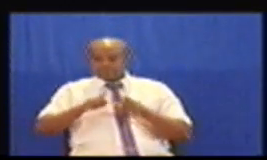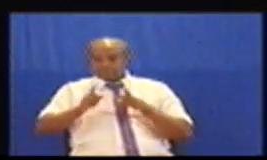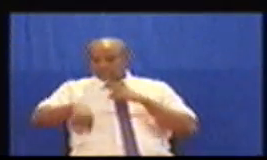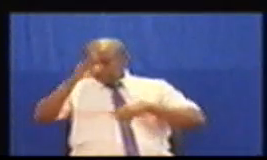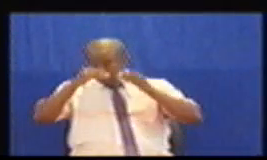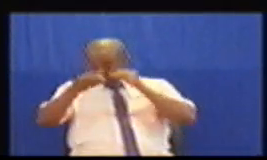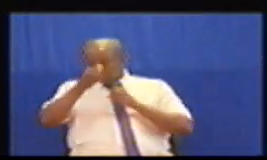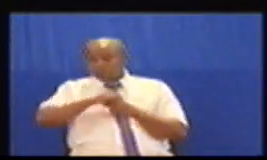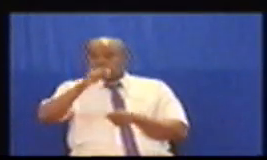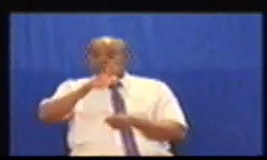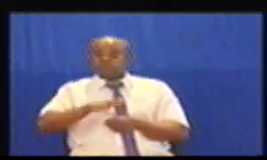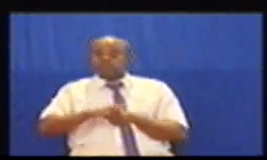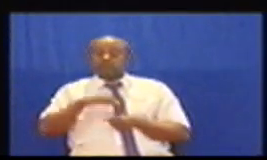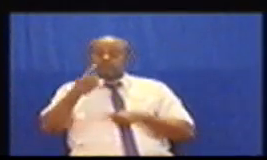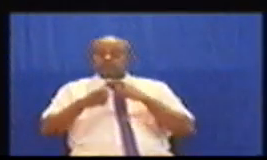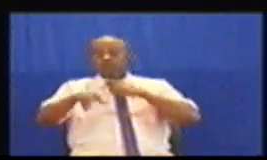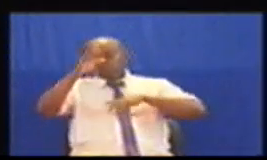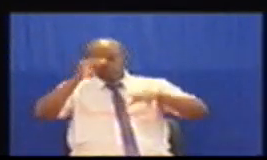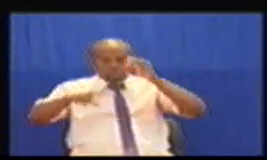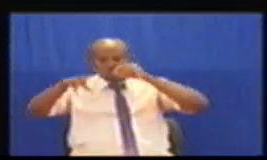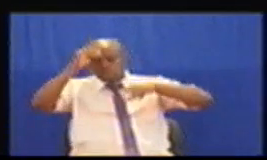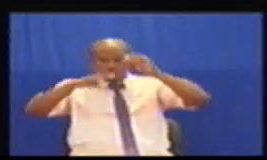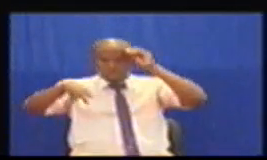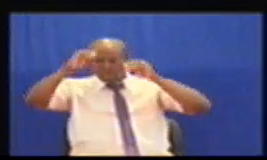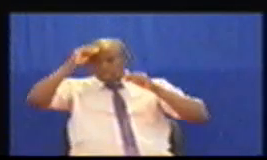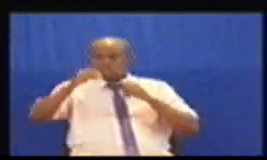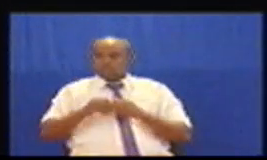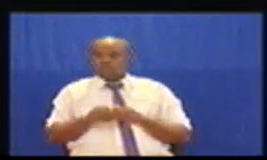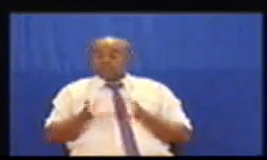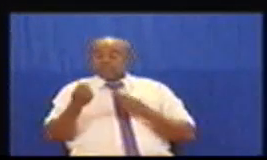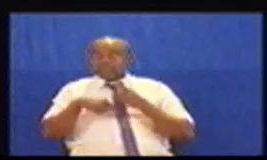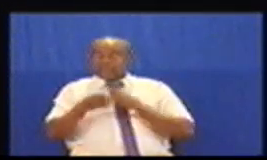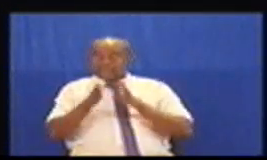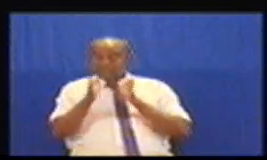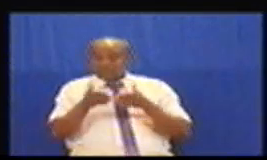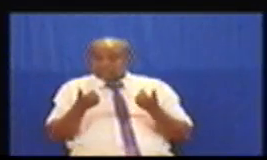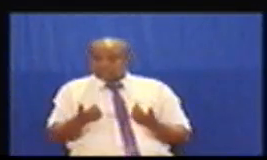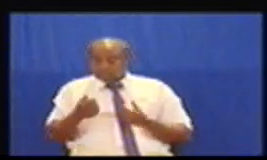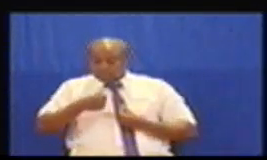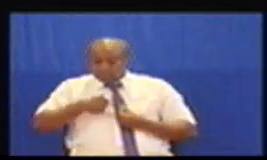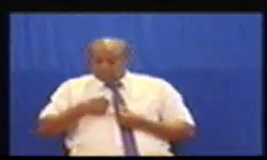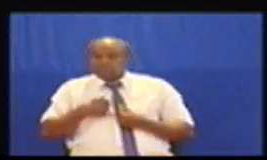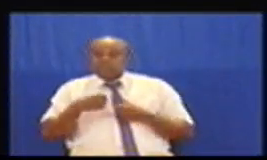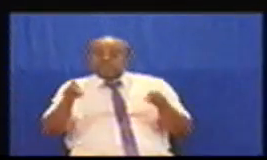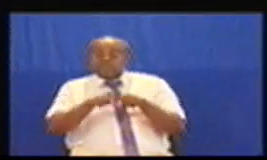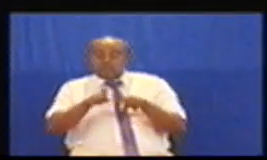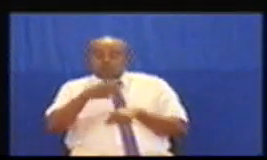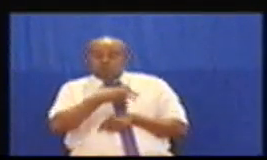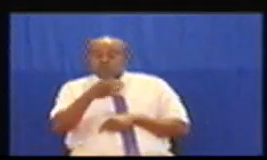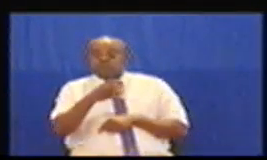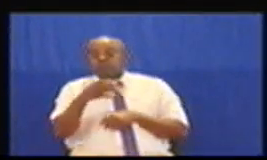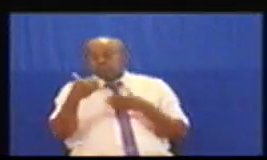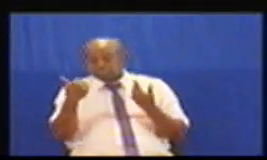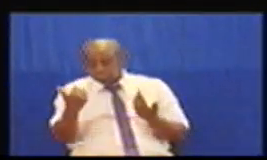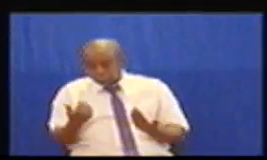na ninaendelea kujifunza. Lakini katika nafasi hii ya sasa kama waziri wa Katiba na Sheria,